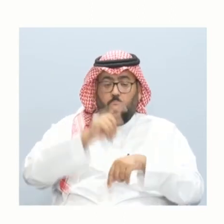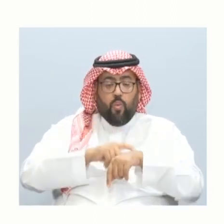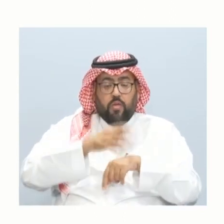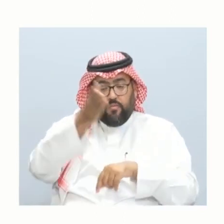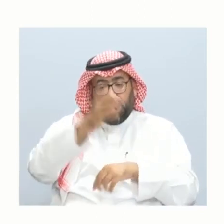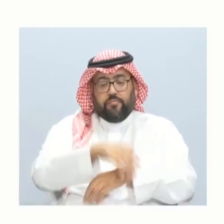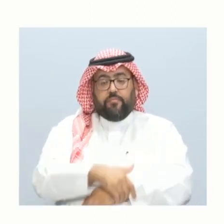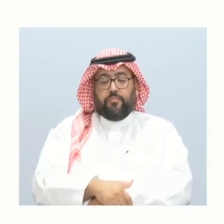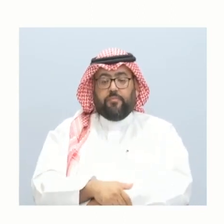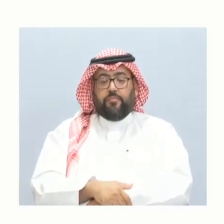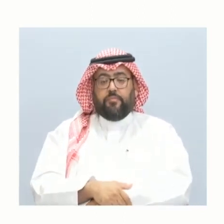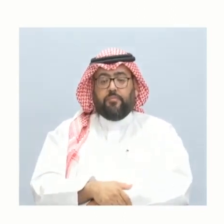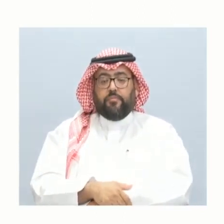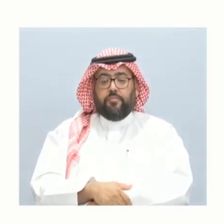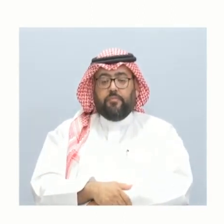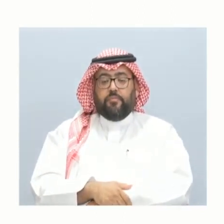المتابعه